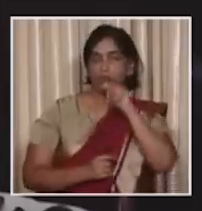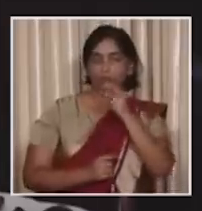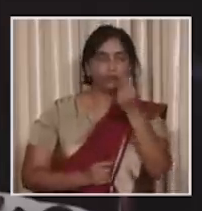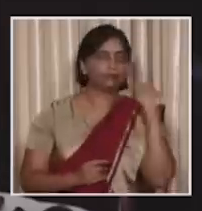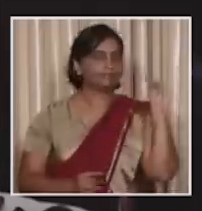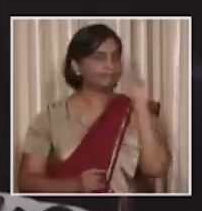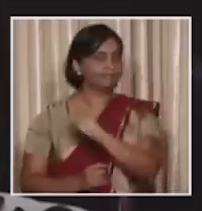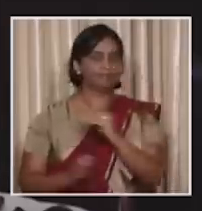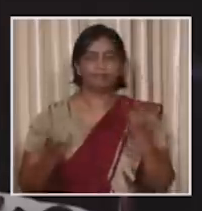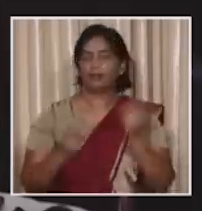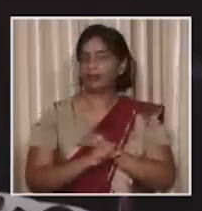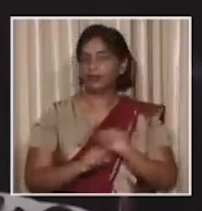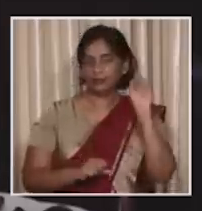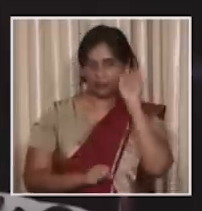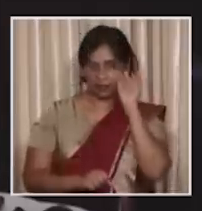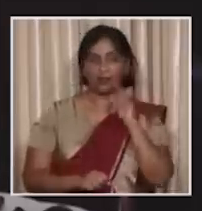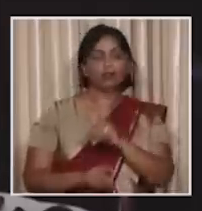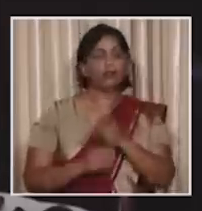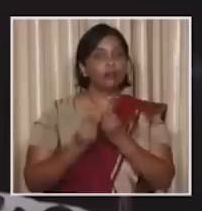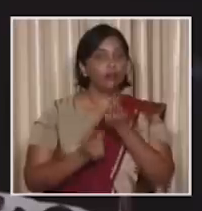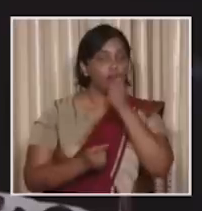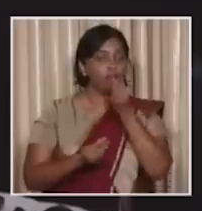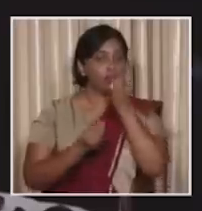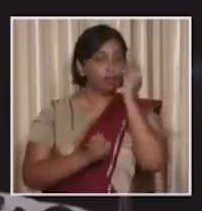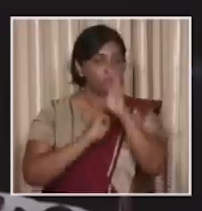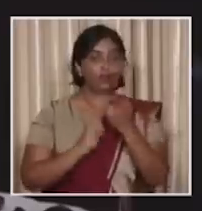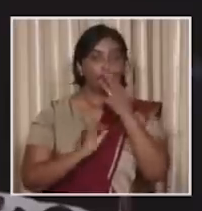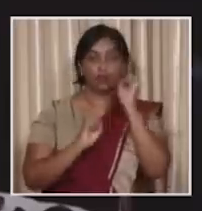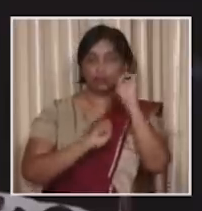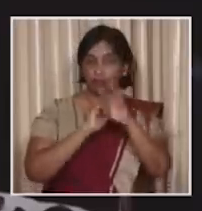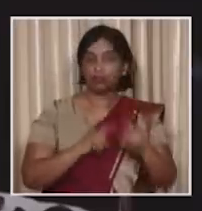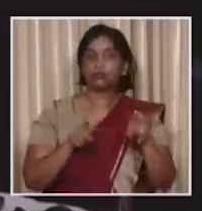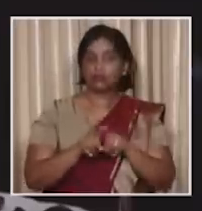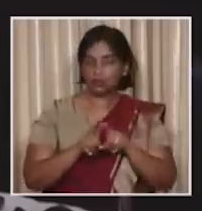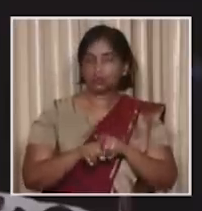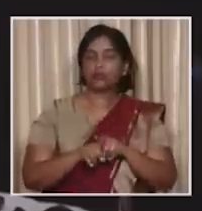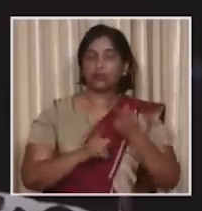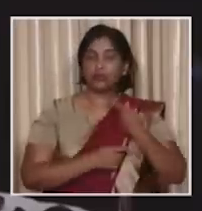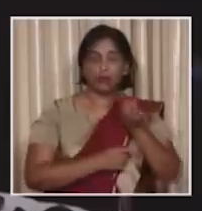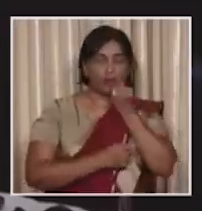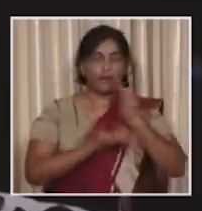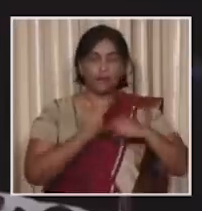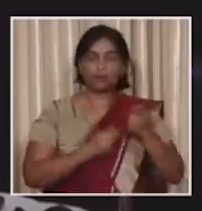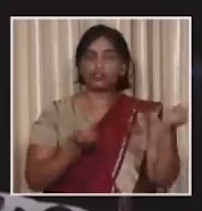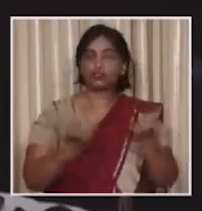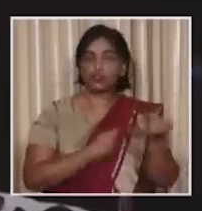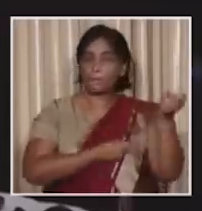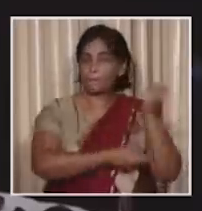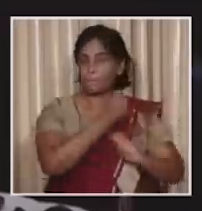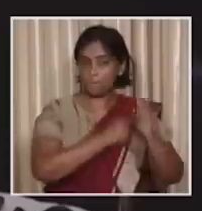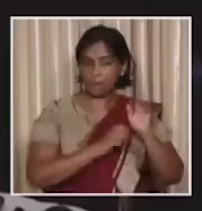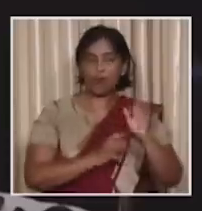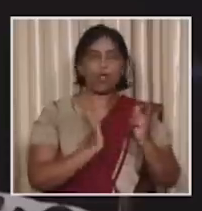මුදලක් මේ දක්වා ලැබී නොමැති බව වාර්තා වෙනවා. සැපයීම් කරුවන් පාසල් ආහාර සැපයීමට අදාළ පාරිභෝජන භාණ්ඩ විලඳ සැල්වලින් ලබා